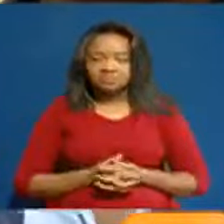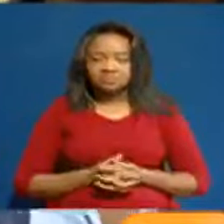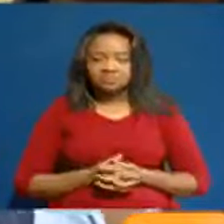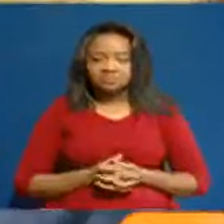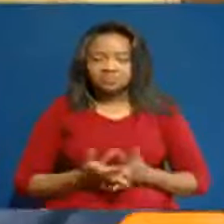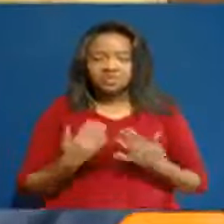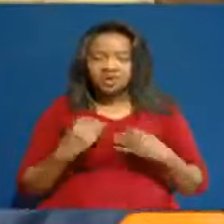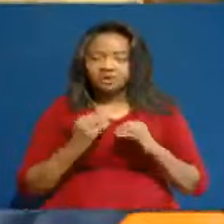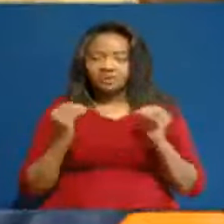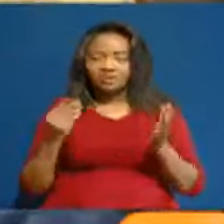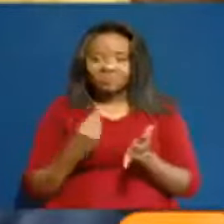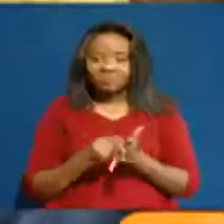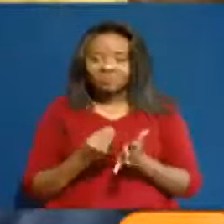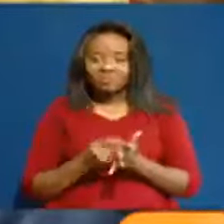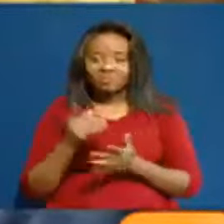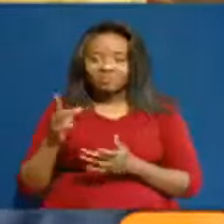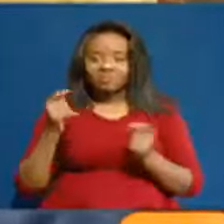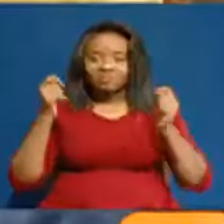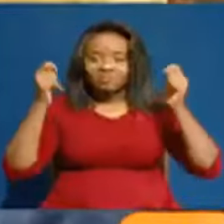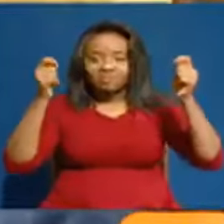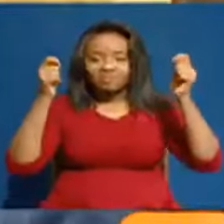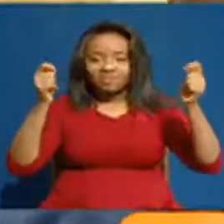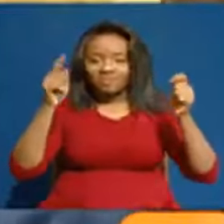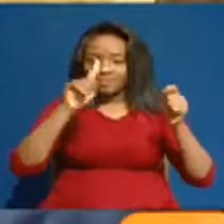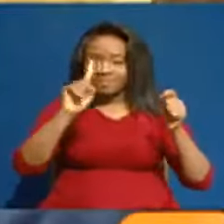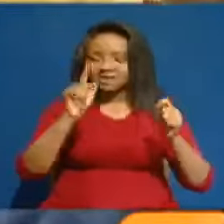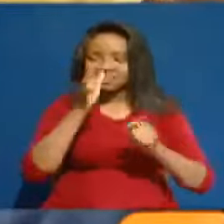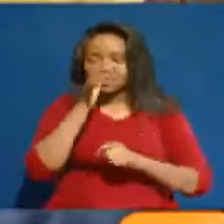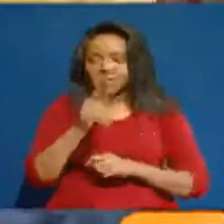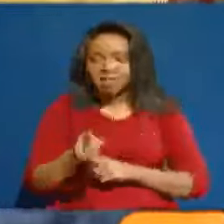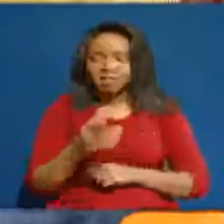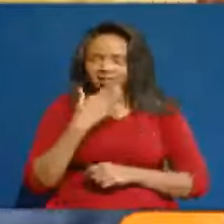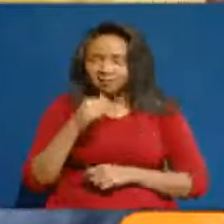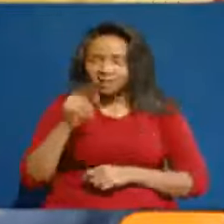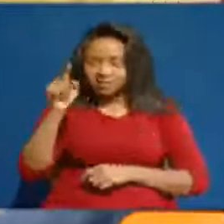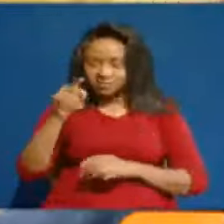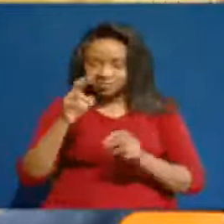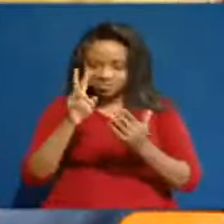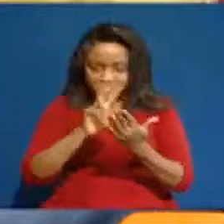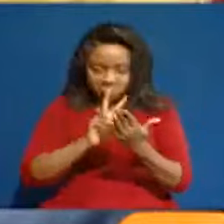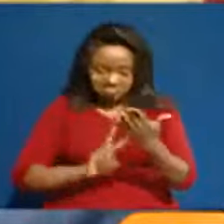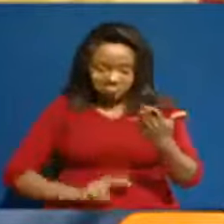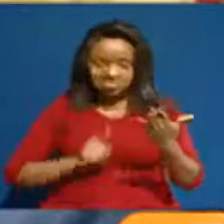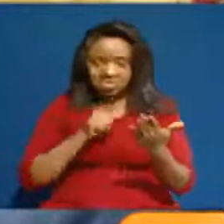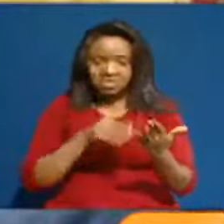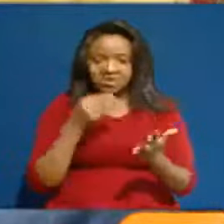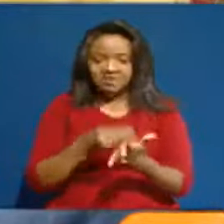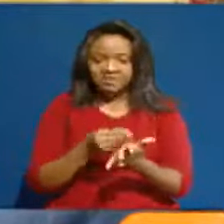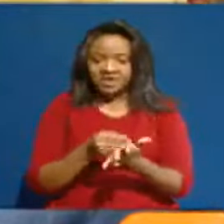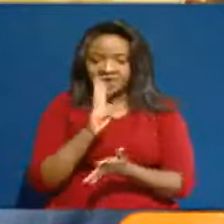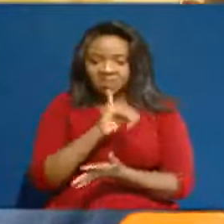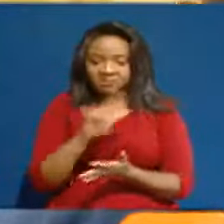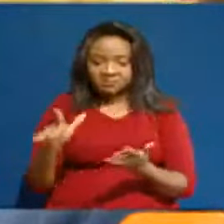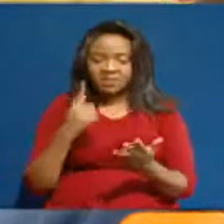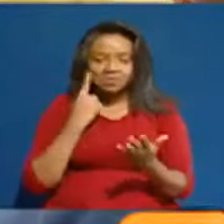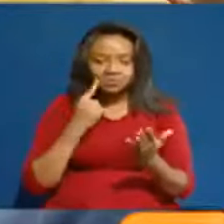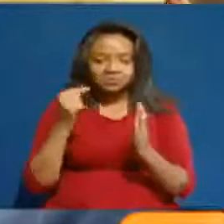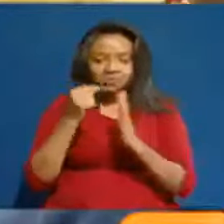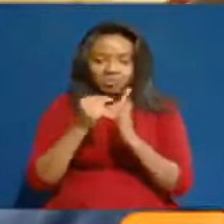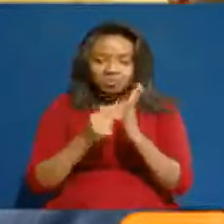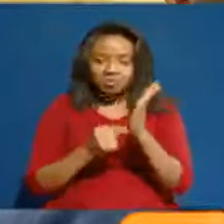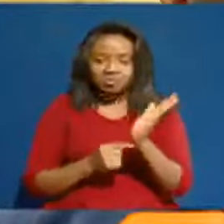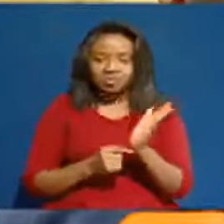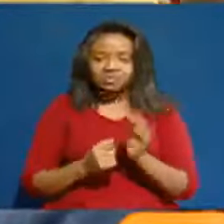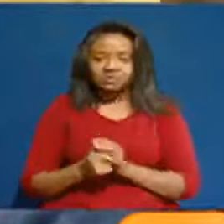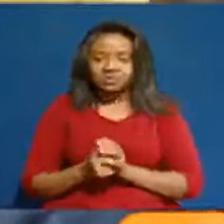Hawana pesa. You are demonstrating for a lie. Ungekaa chini uperuzi your finance bill. Ungekaa chini uangalie hizo vitu watu wanakuambia you